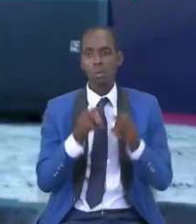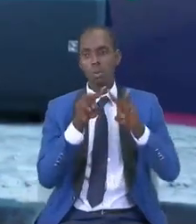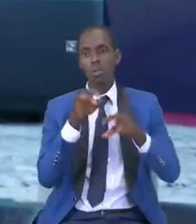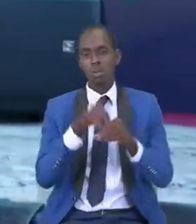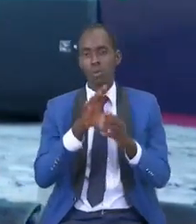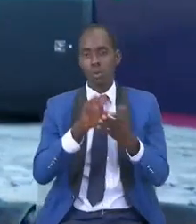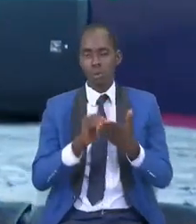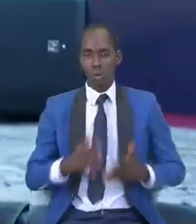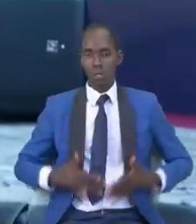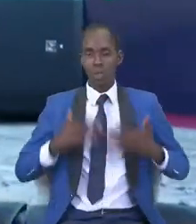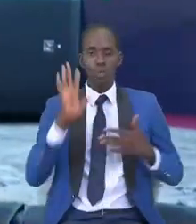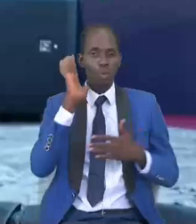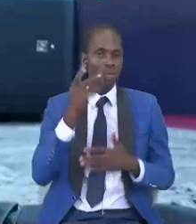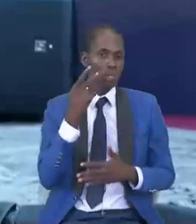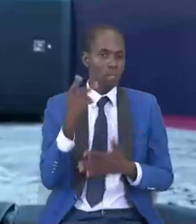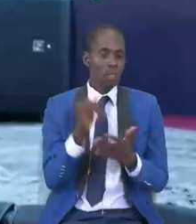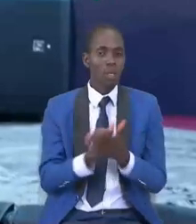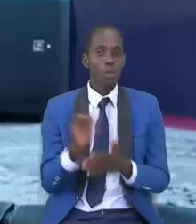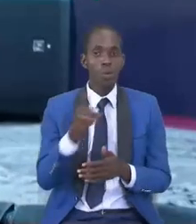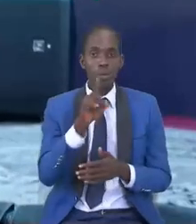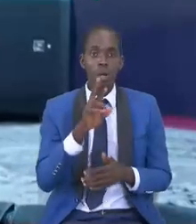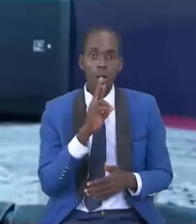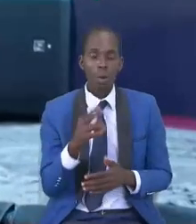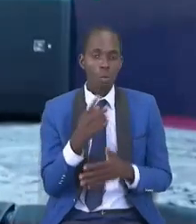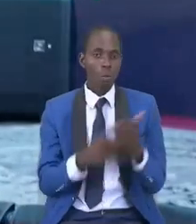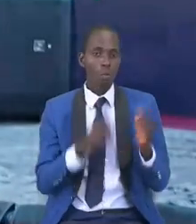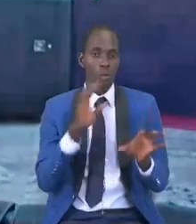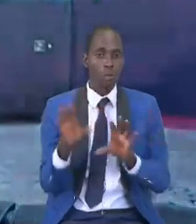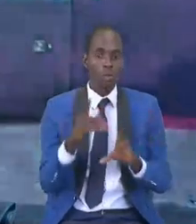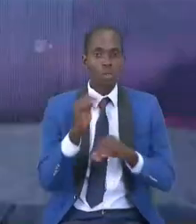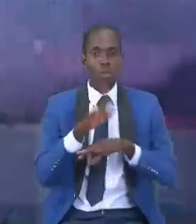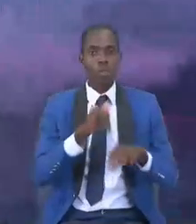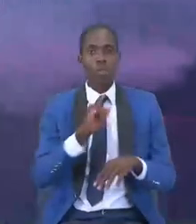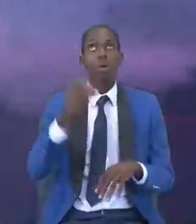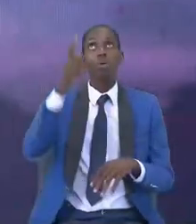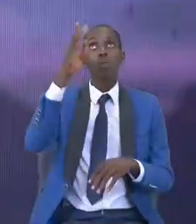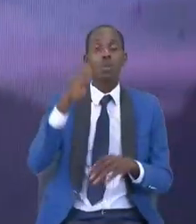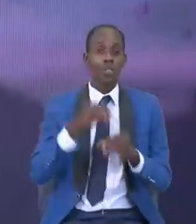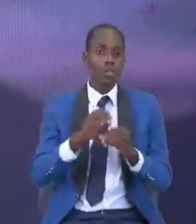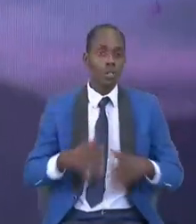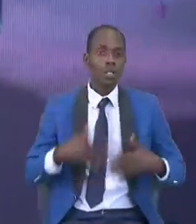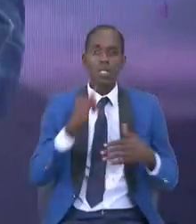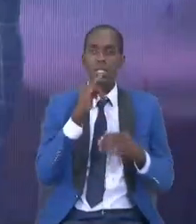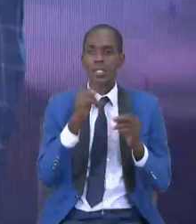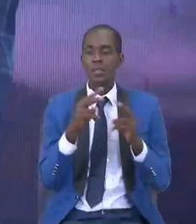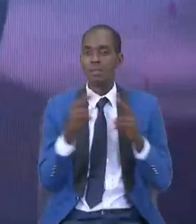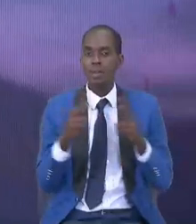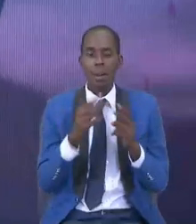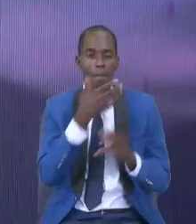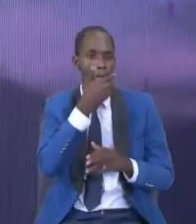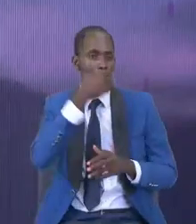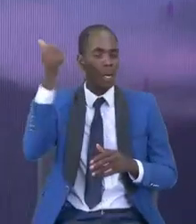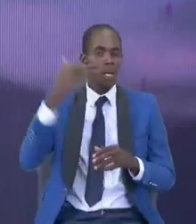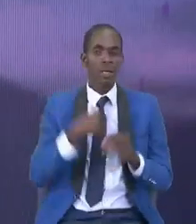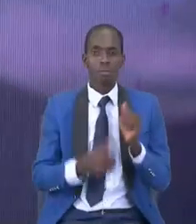vie, là où vous êtes, ce que vous faites, l'appel de Dieu dans ta vie, c'est même le